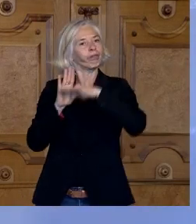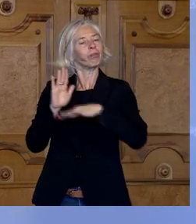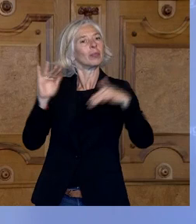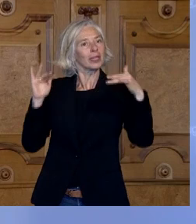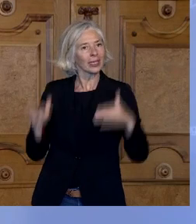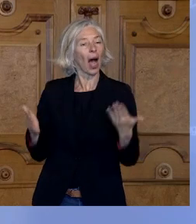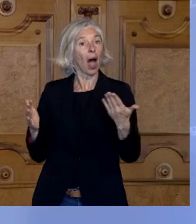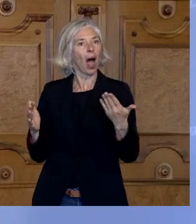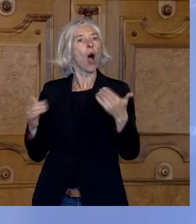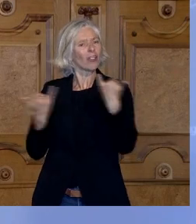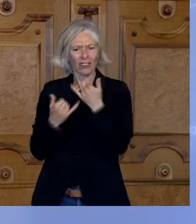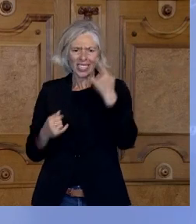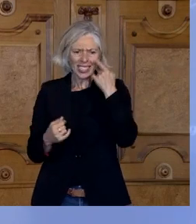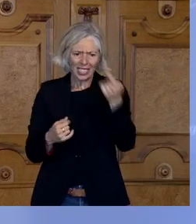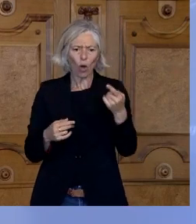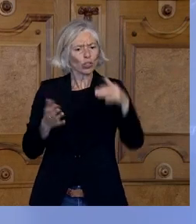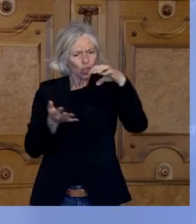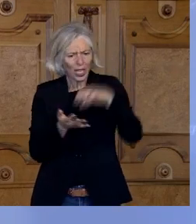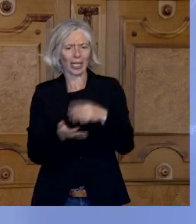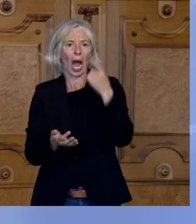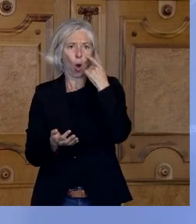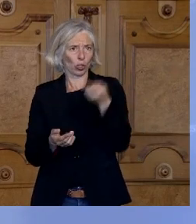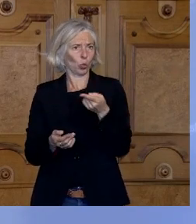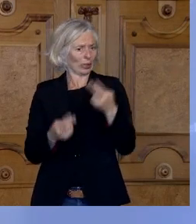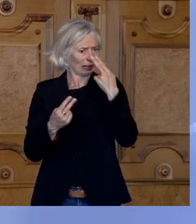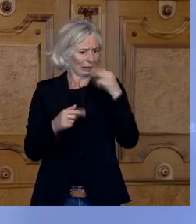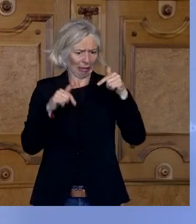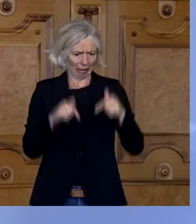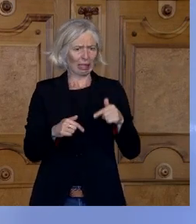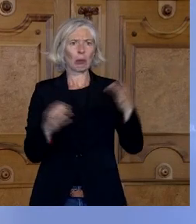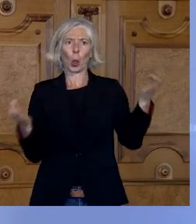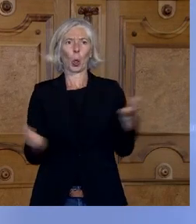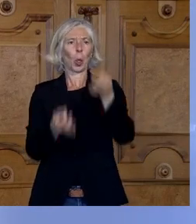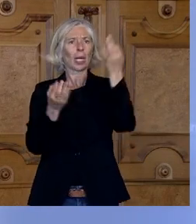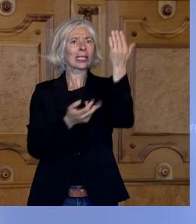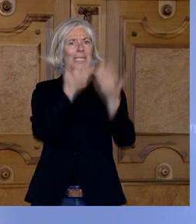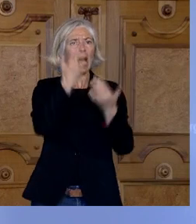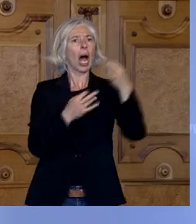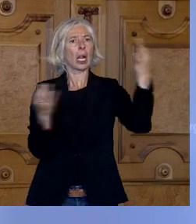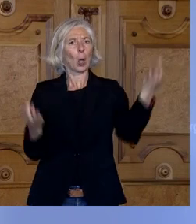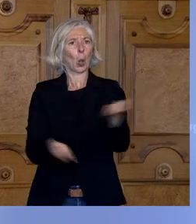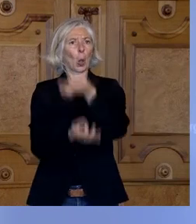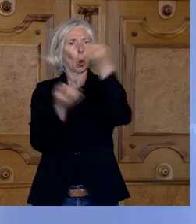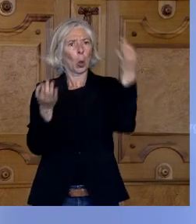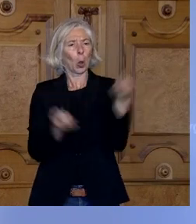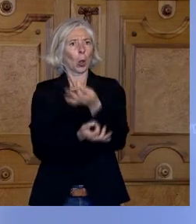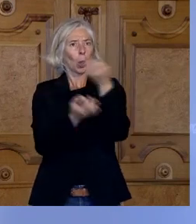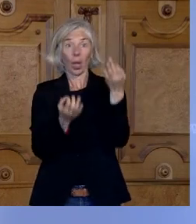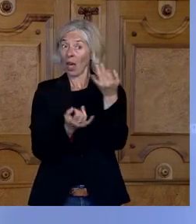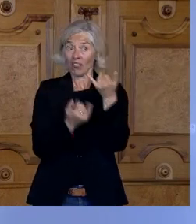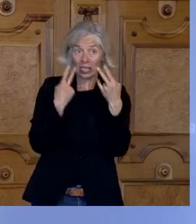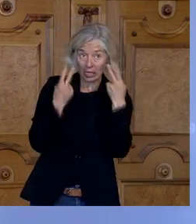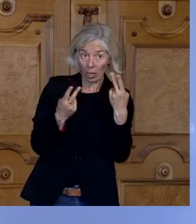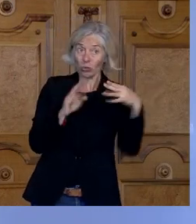Erkrankten ist ja relativ gering. Und dann stelle ich die Nachfrage von ihm gleich dazu. Welche Vorbereitungen werden schon